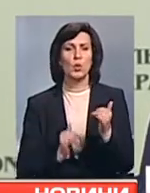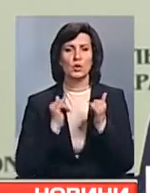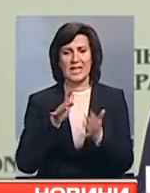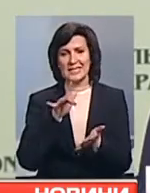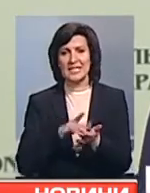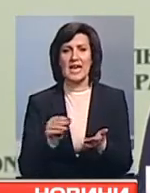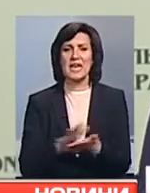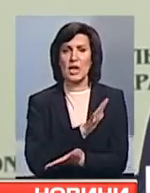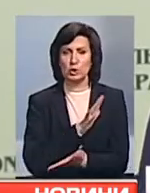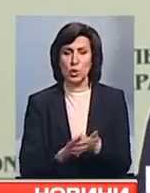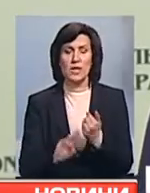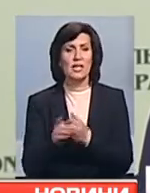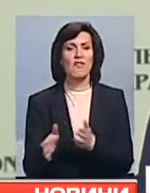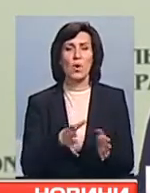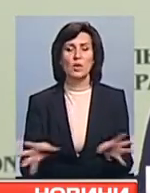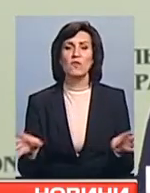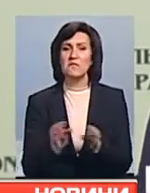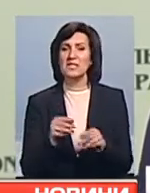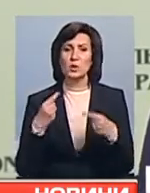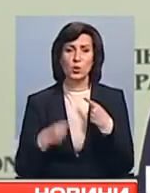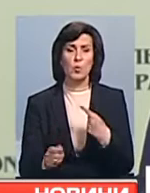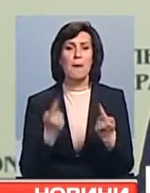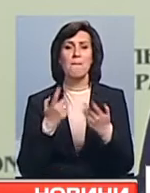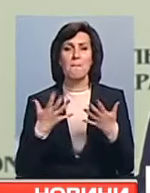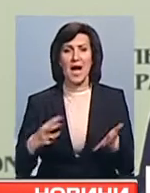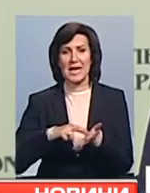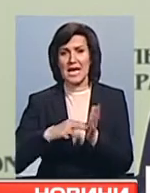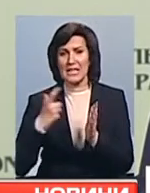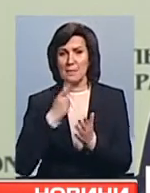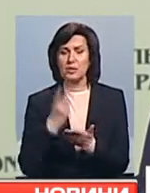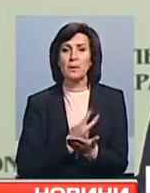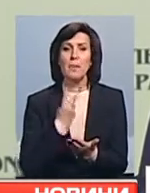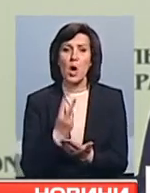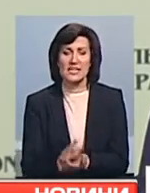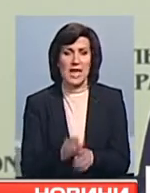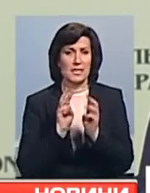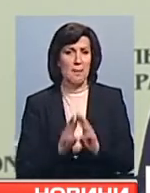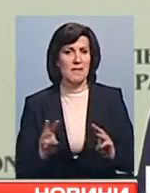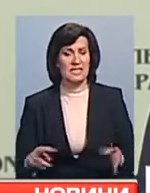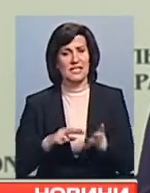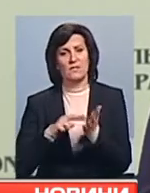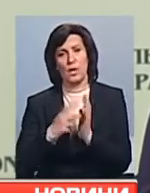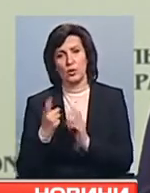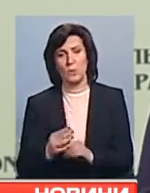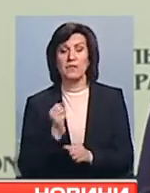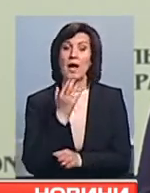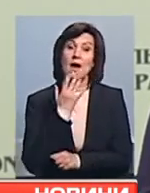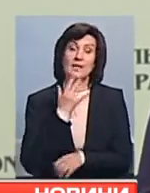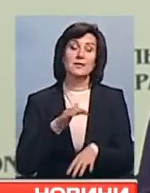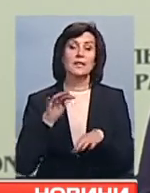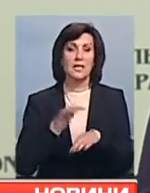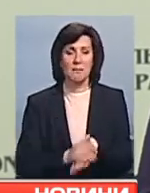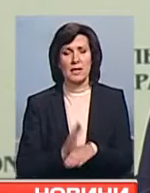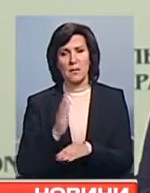целей расчета. Его готовят вместе с другими макроэкономическими показателями Министерства экономики, а Национальный